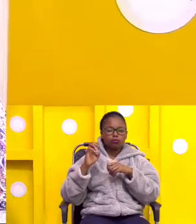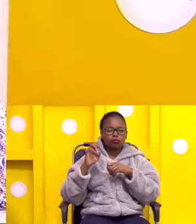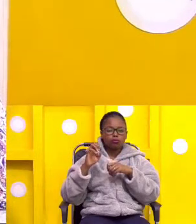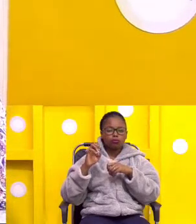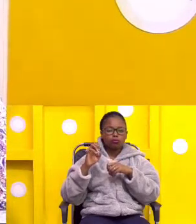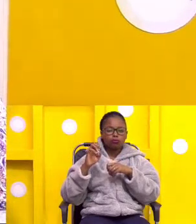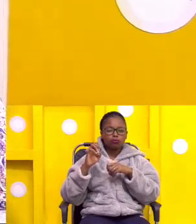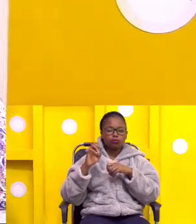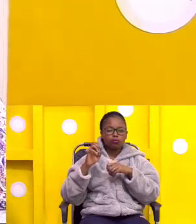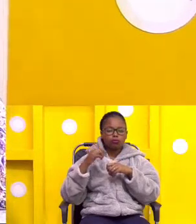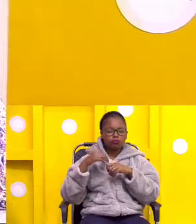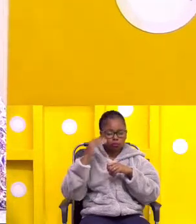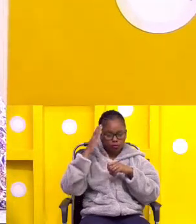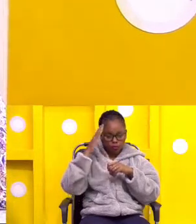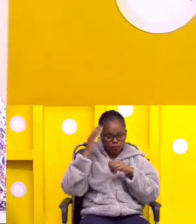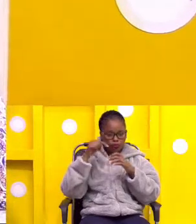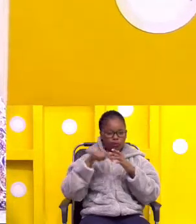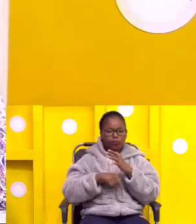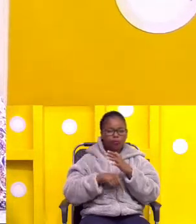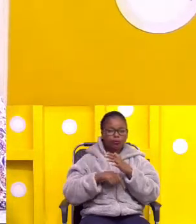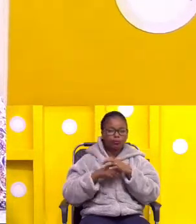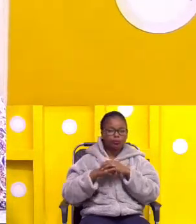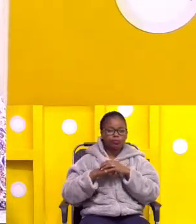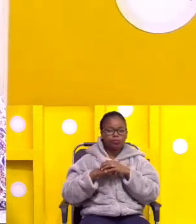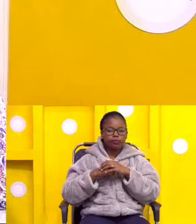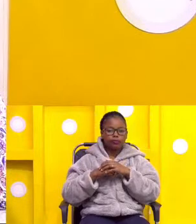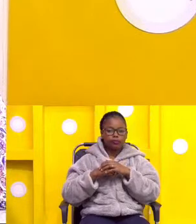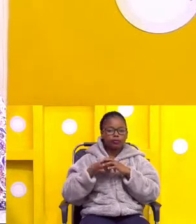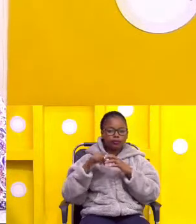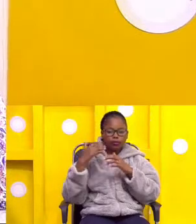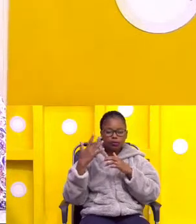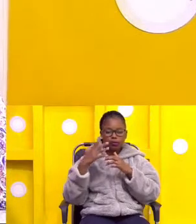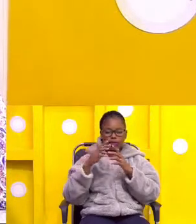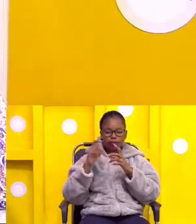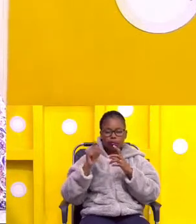Nendela amenya tia tijila amenya. Kakwe mudu tefaka gira maudu make.